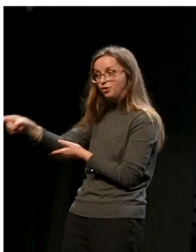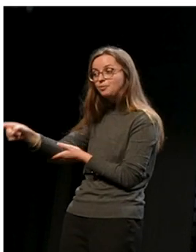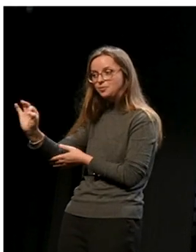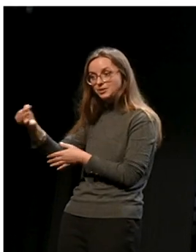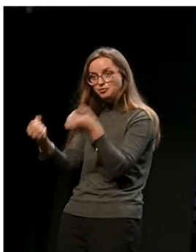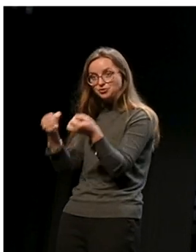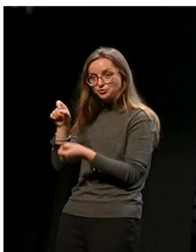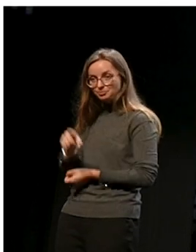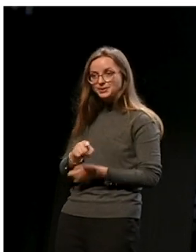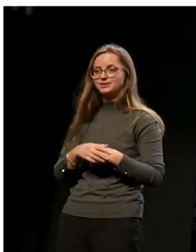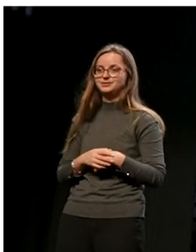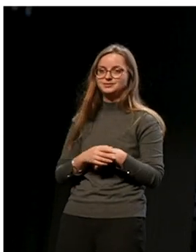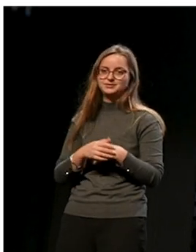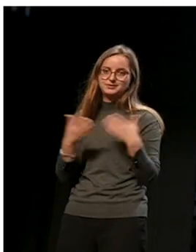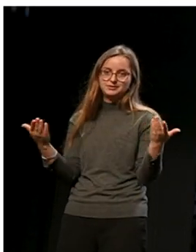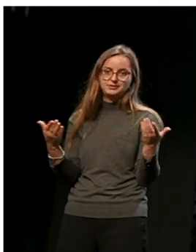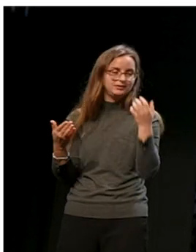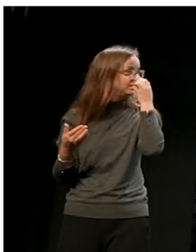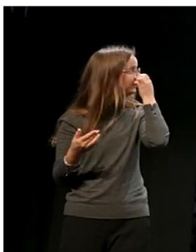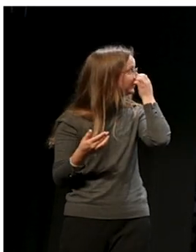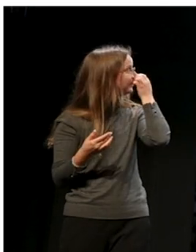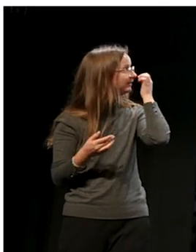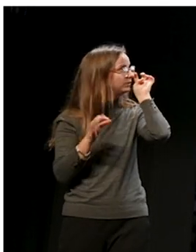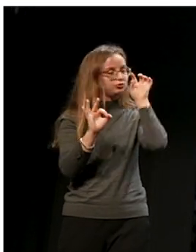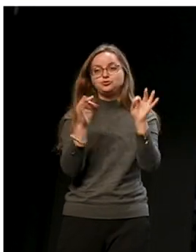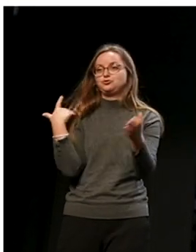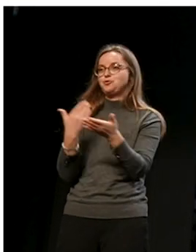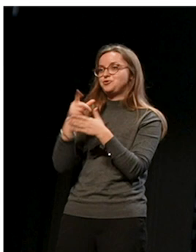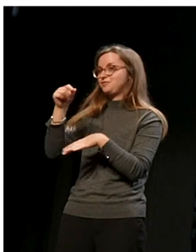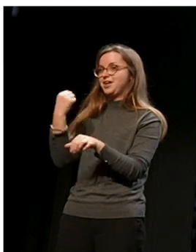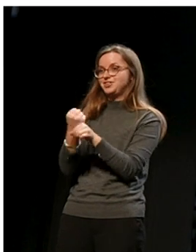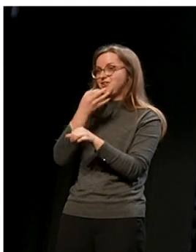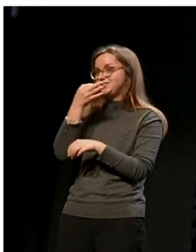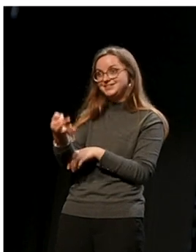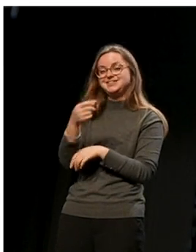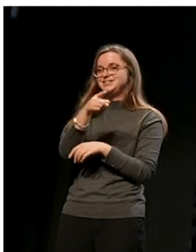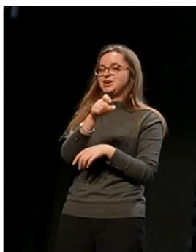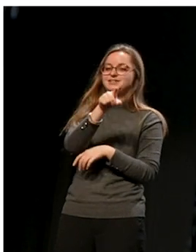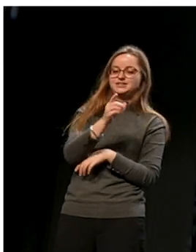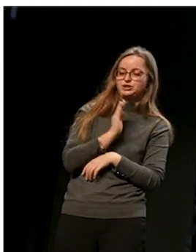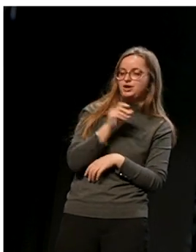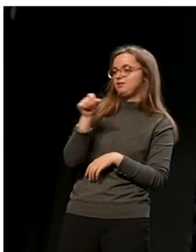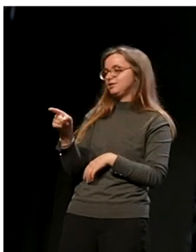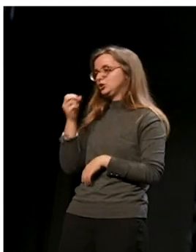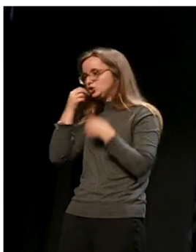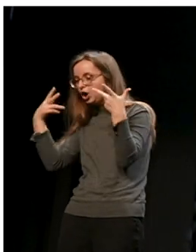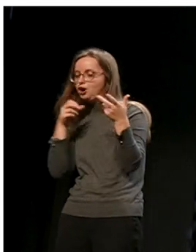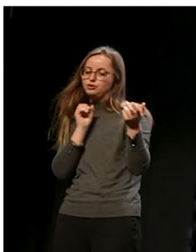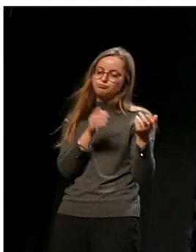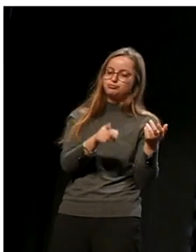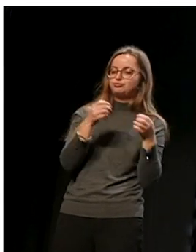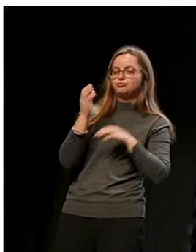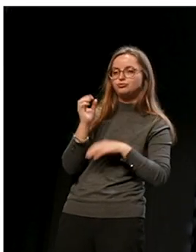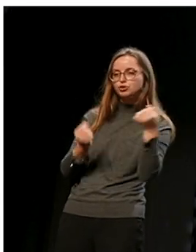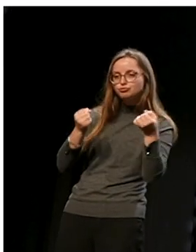produit, c'est toujours la même chose. Pendant, ça fait 20 ans qu'on dit, grâce au CAPTCHA, ça, c'est un chat, ça, c'est un chien, ça, c'est, je ne sais pas quoi, une fraise, un lapin, un truc comme ça. Donc,